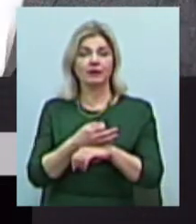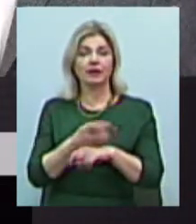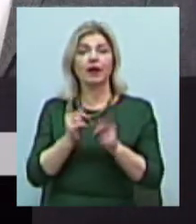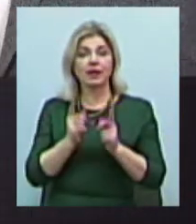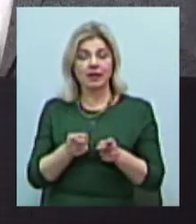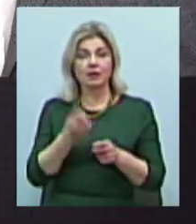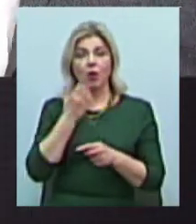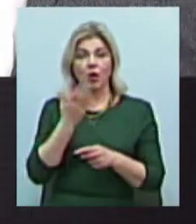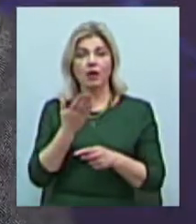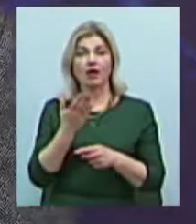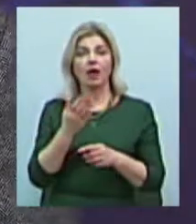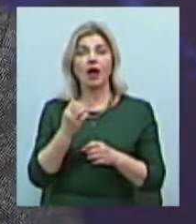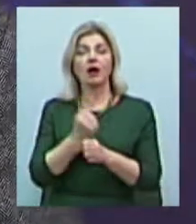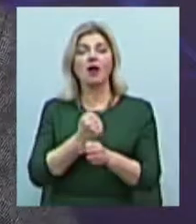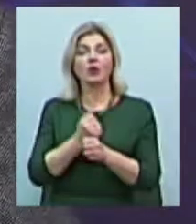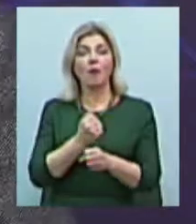дійсно, коли розробляється